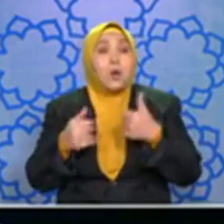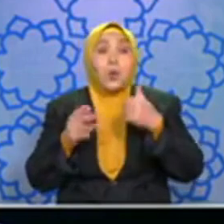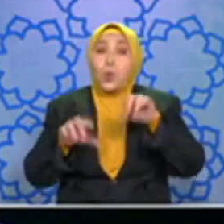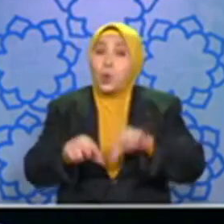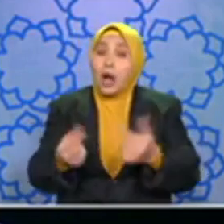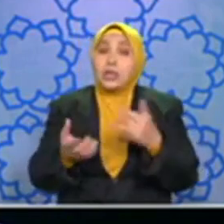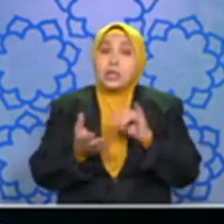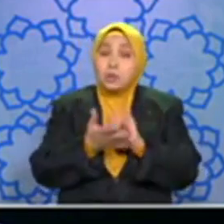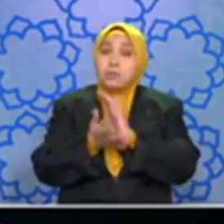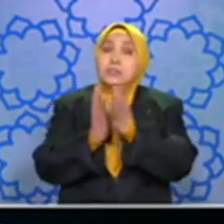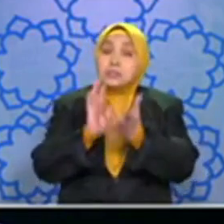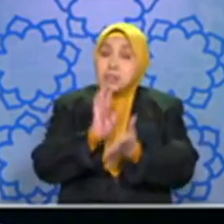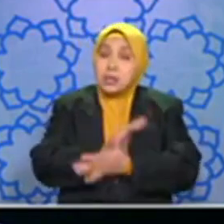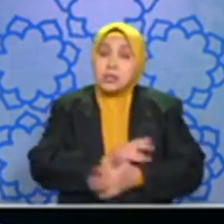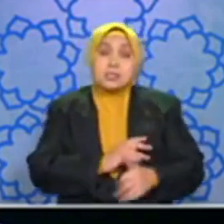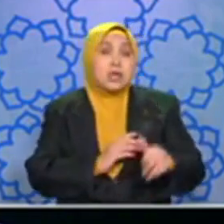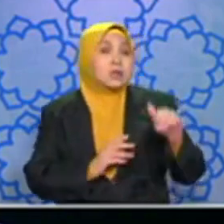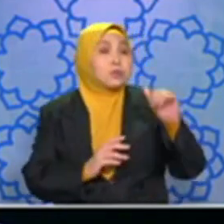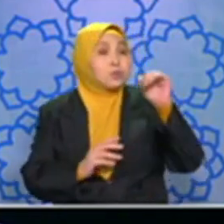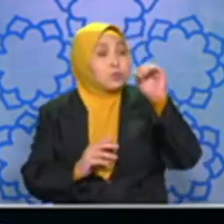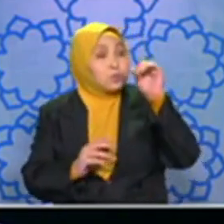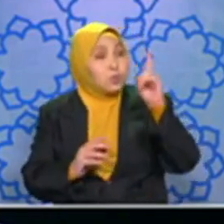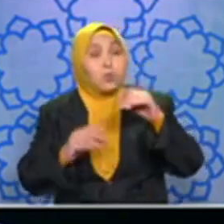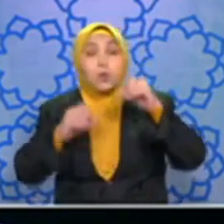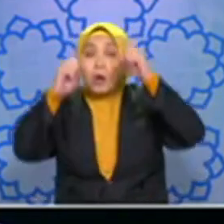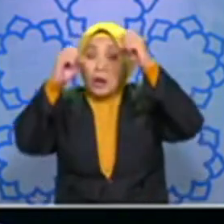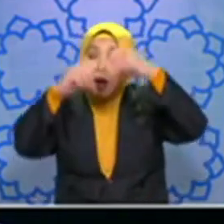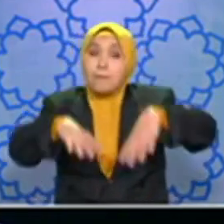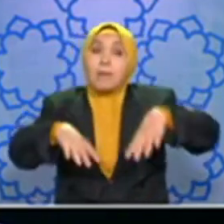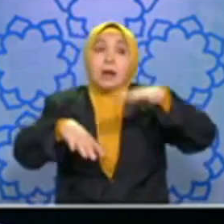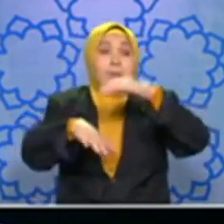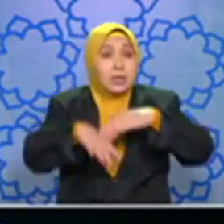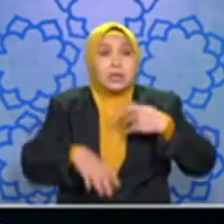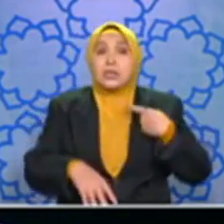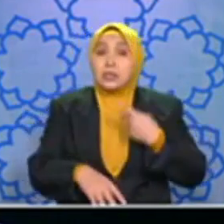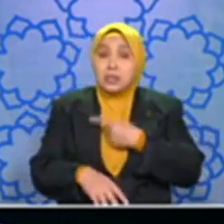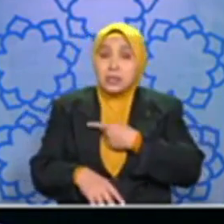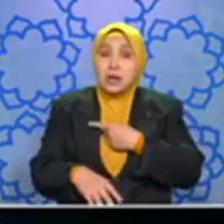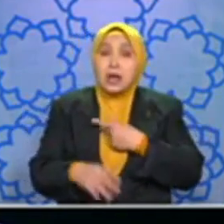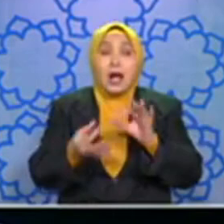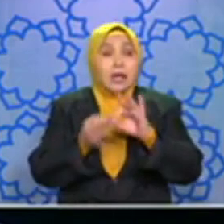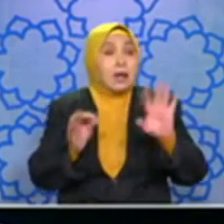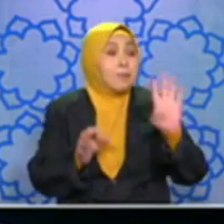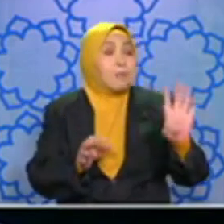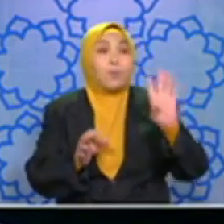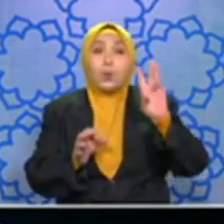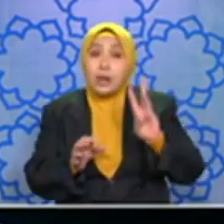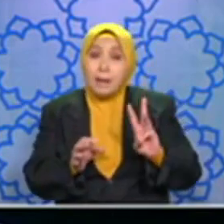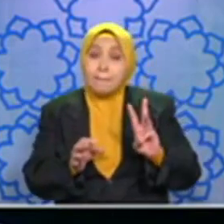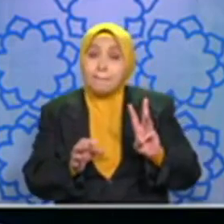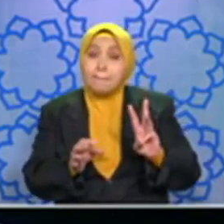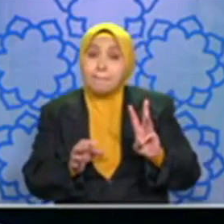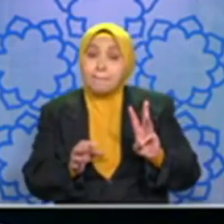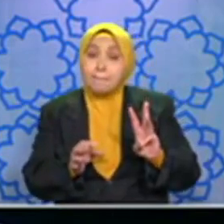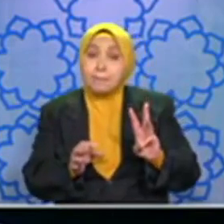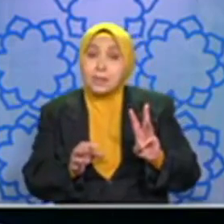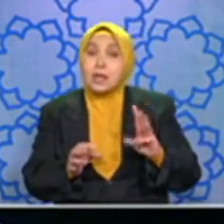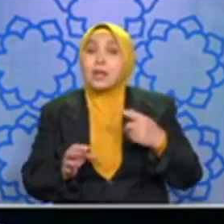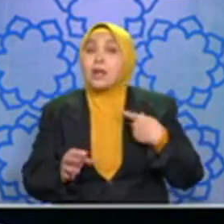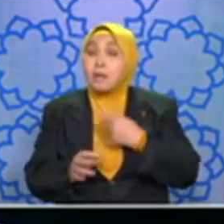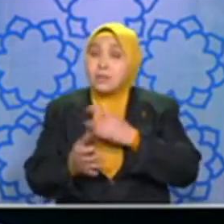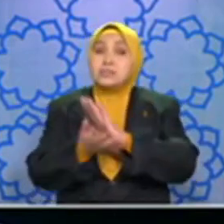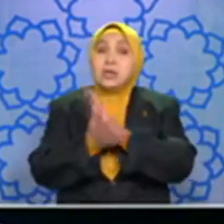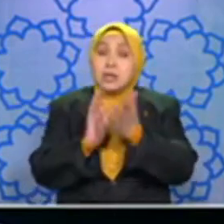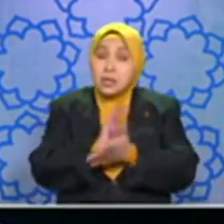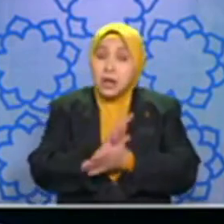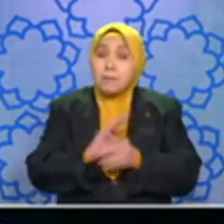menjadi sebagai satu rahmat kepada kita. Ayat 46, waja'alna ala qulubihim, dan kami jadikan